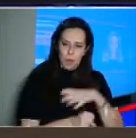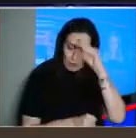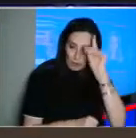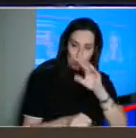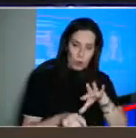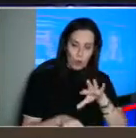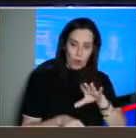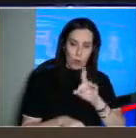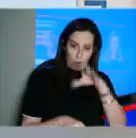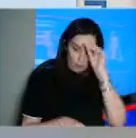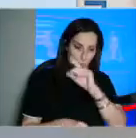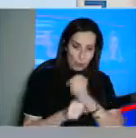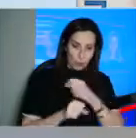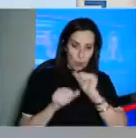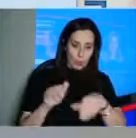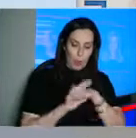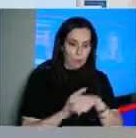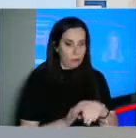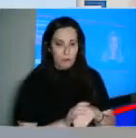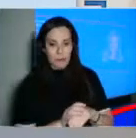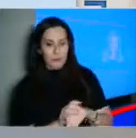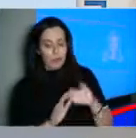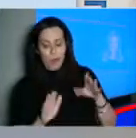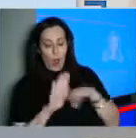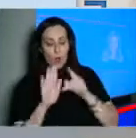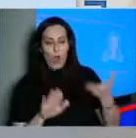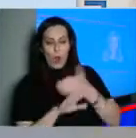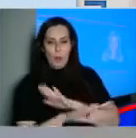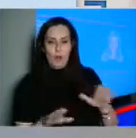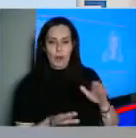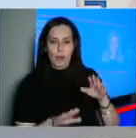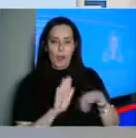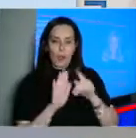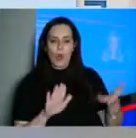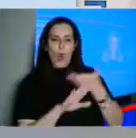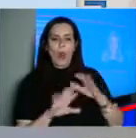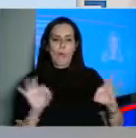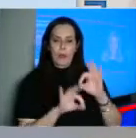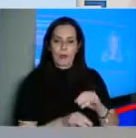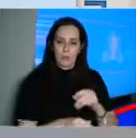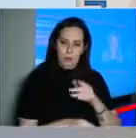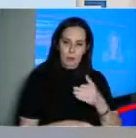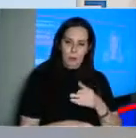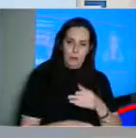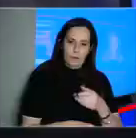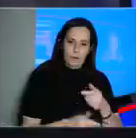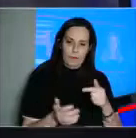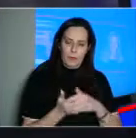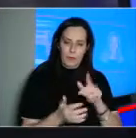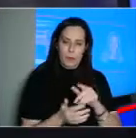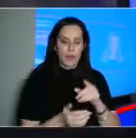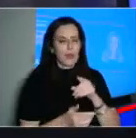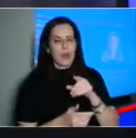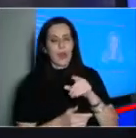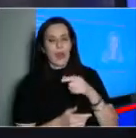מצביעים לחוק הזה? לא, הוא לא היה עולה בכלל. הוא לא היה עולה בכלל. הוא לא היה עולה בכלל. לא, אתה היה לובי לעניין